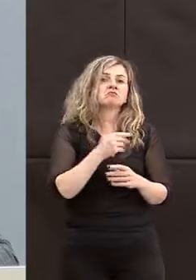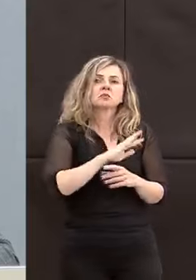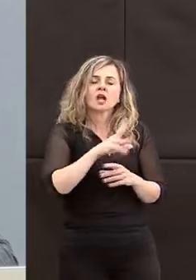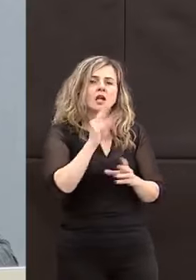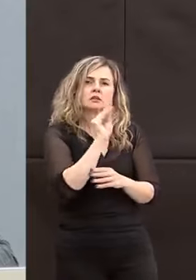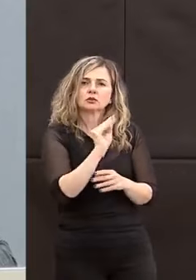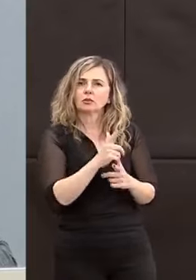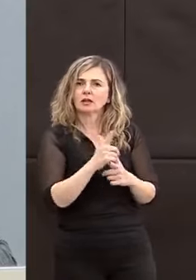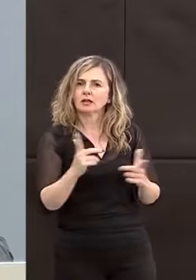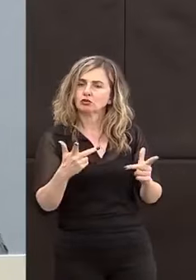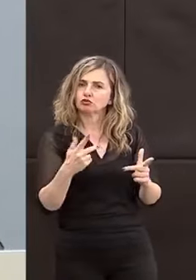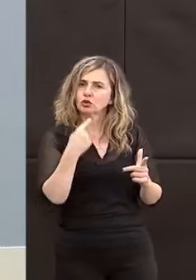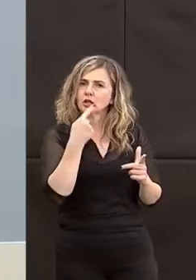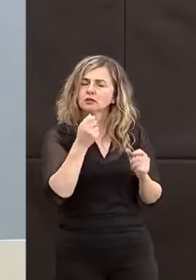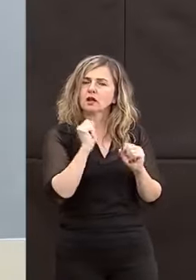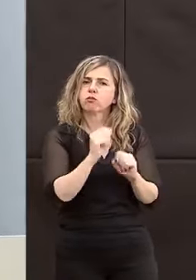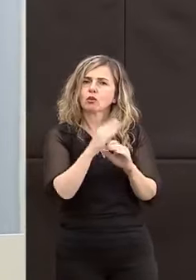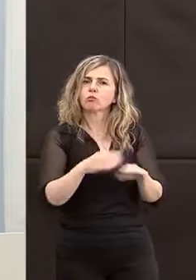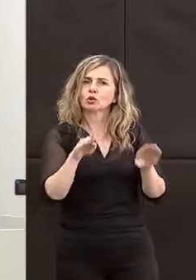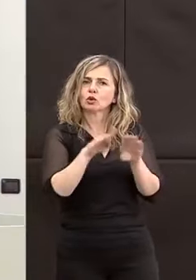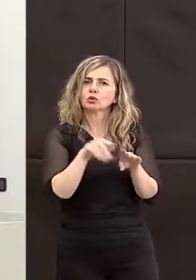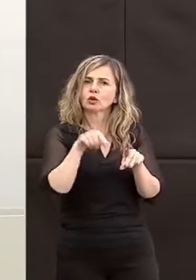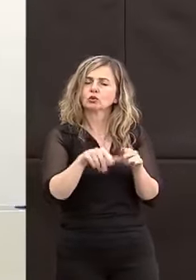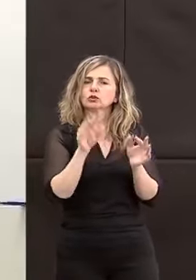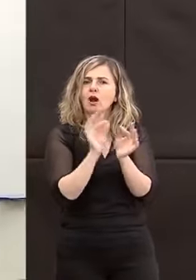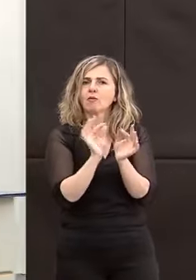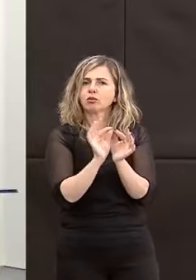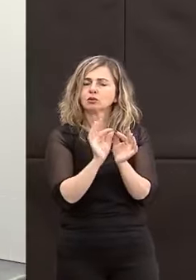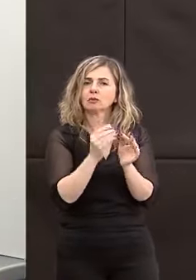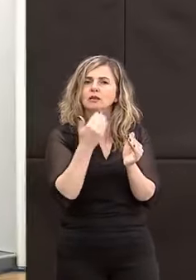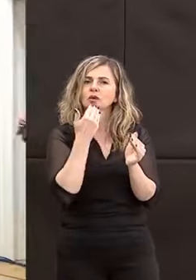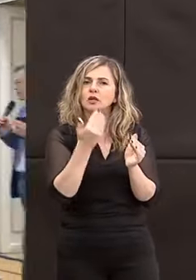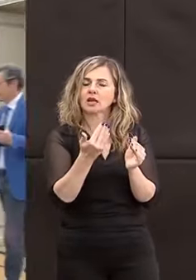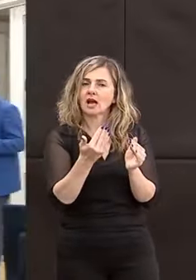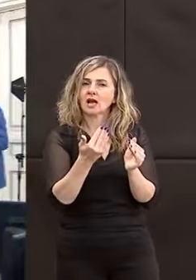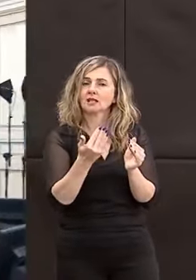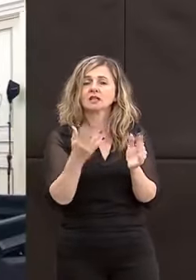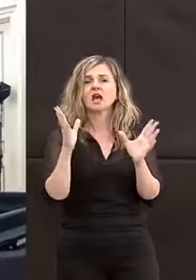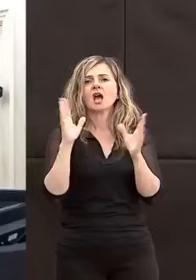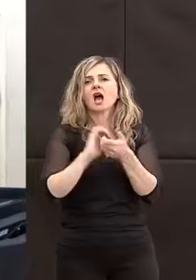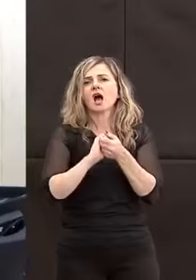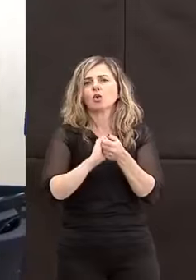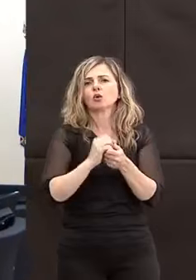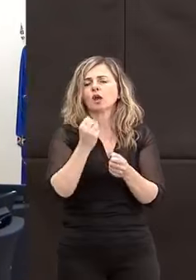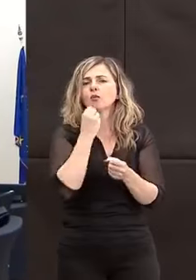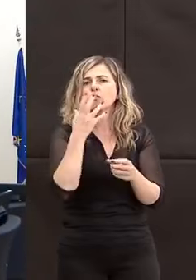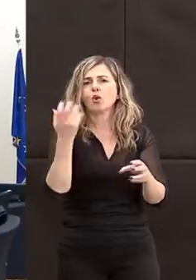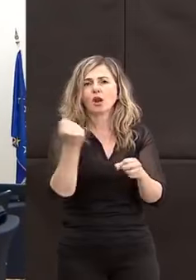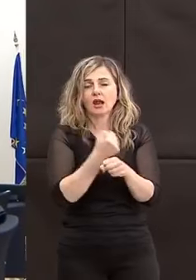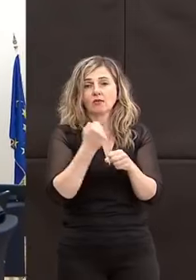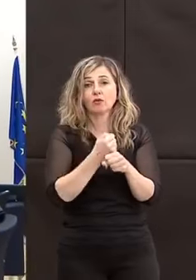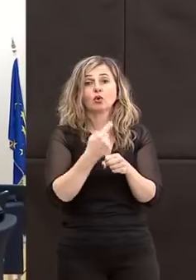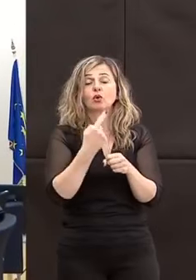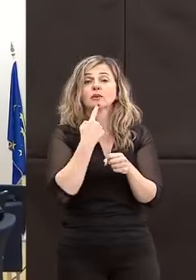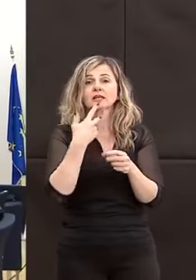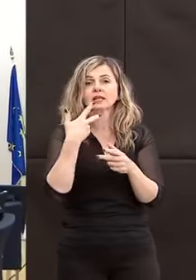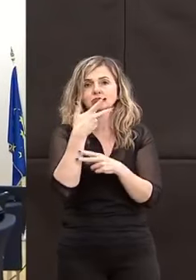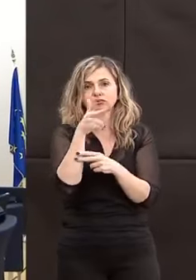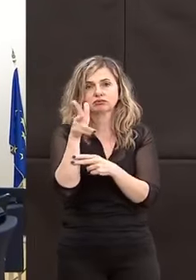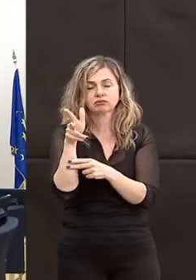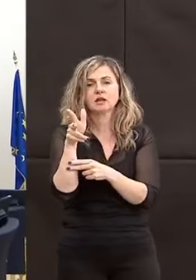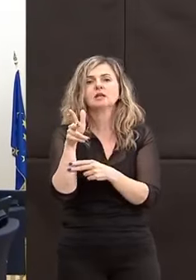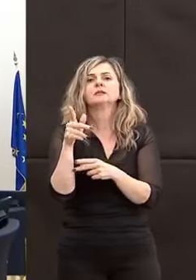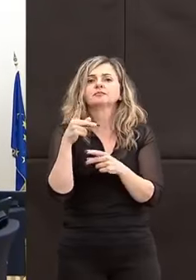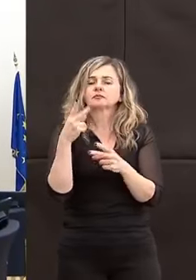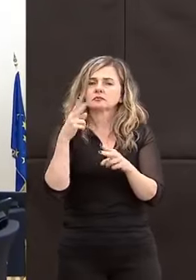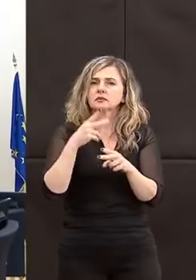arrivate direi che possiamo concludere qui il nostro appuntamento vi ringraziamo vi auguriamo buon lavoro e per chi ci sta ascoltando il ricordo